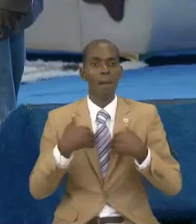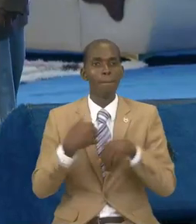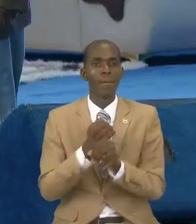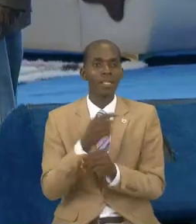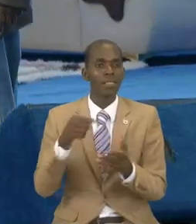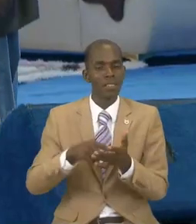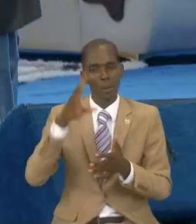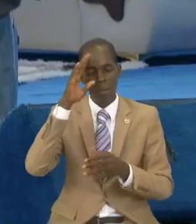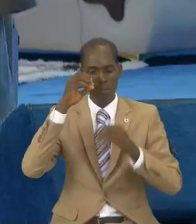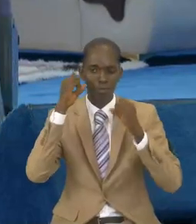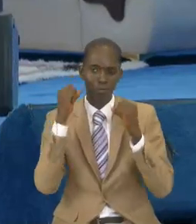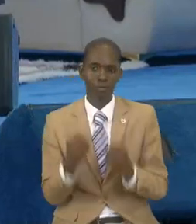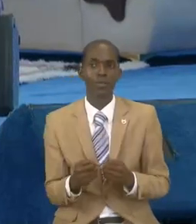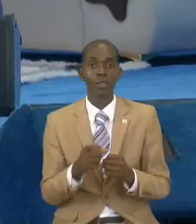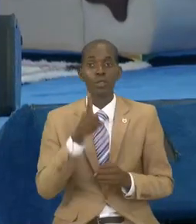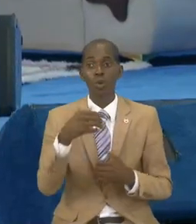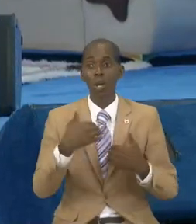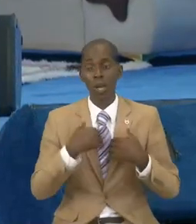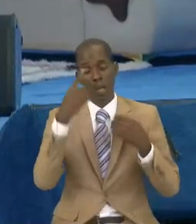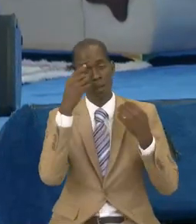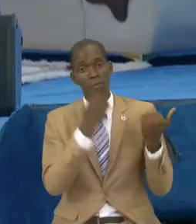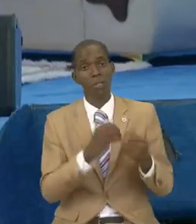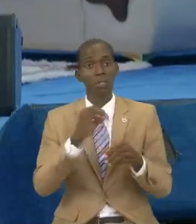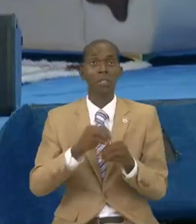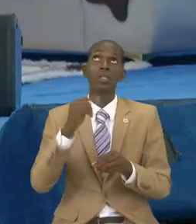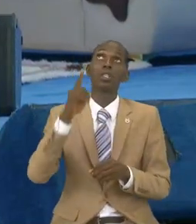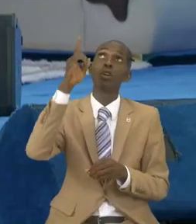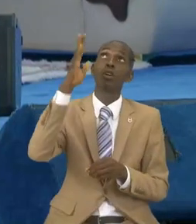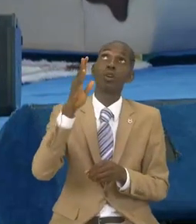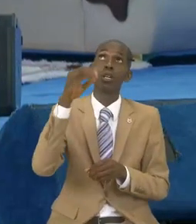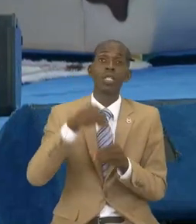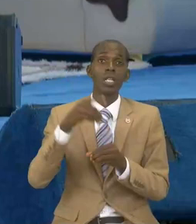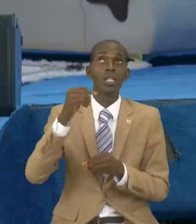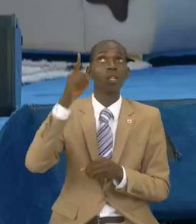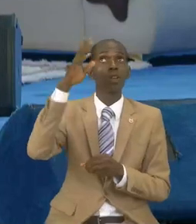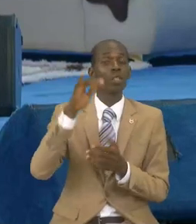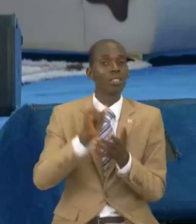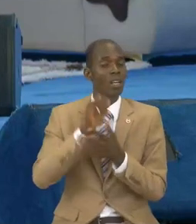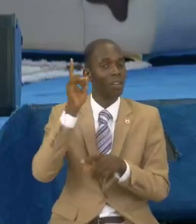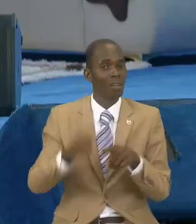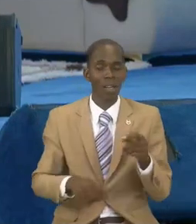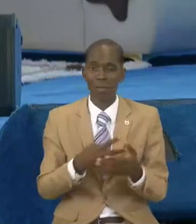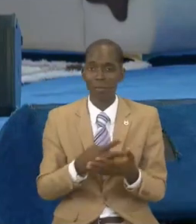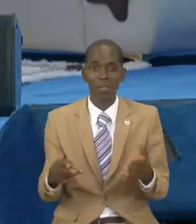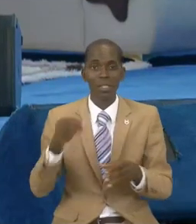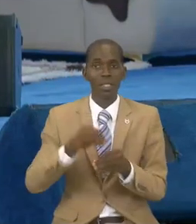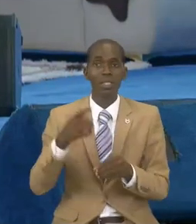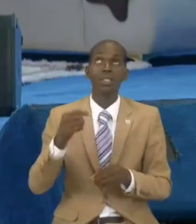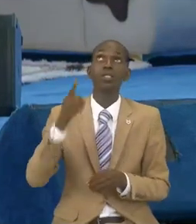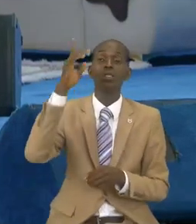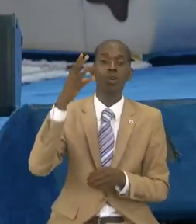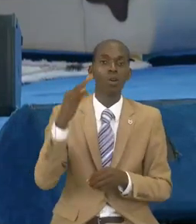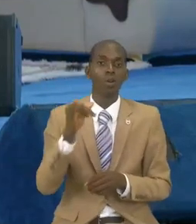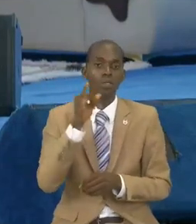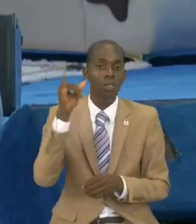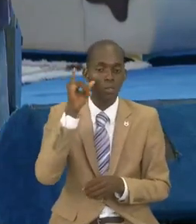vous voyez et connaissez. Vous avez la foi au Seigneur, le Dieu qui ne peut faillir, le Dieu